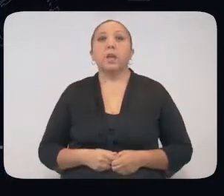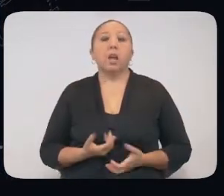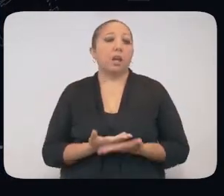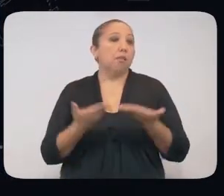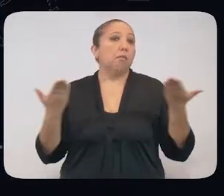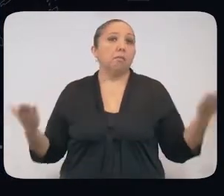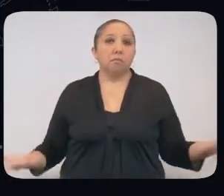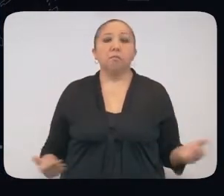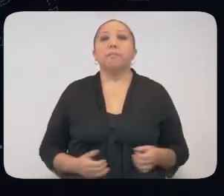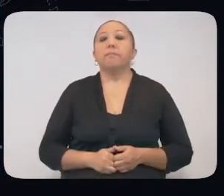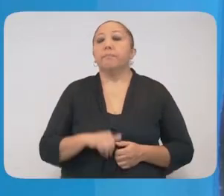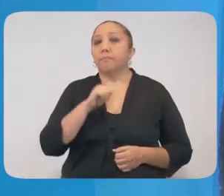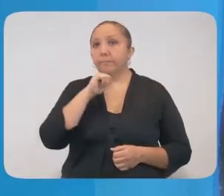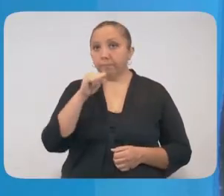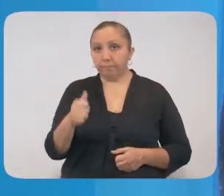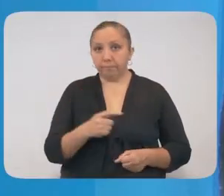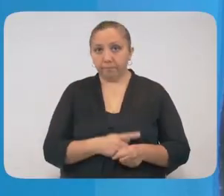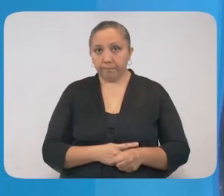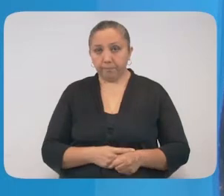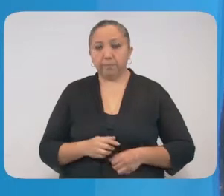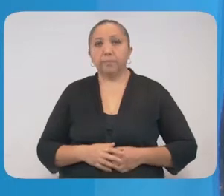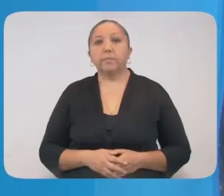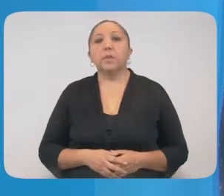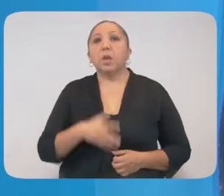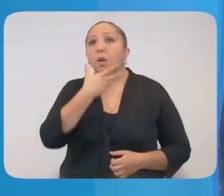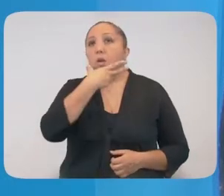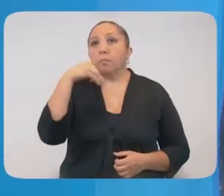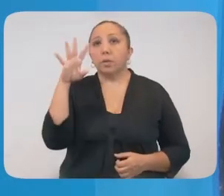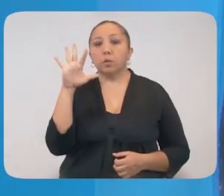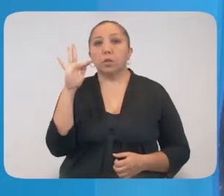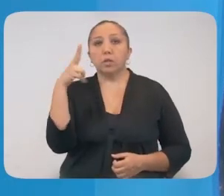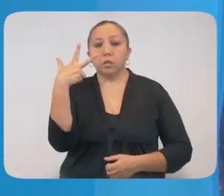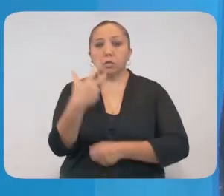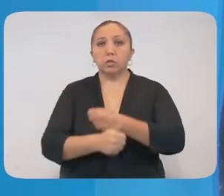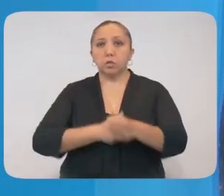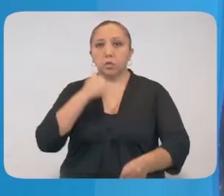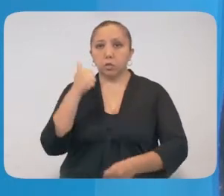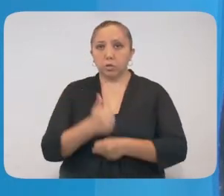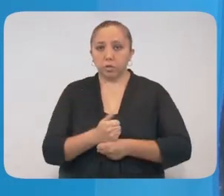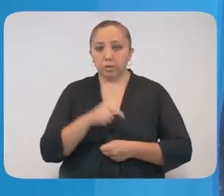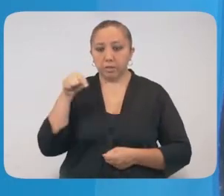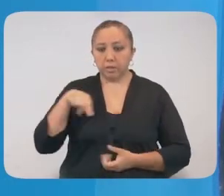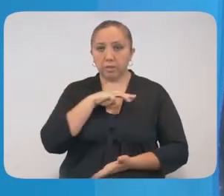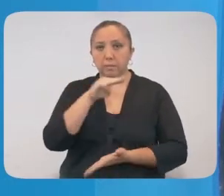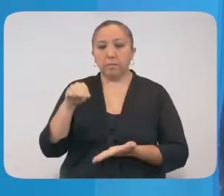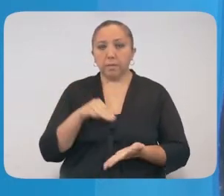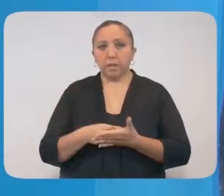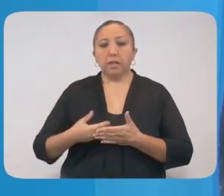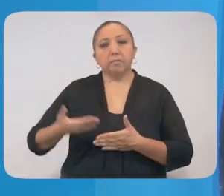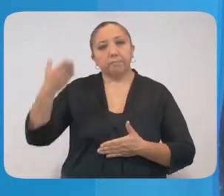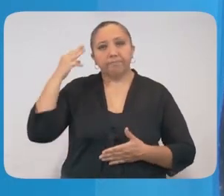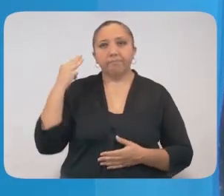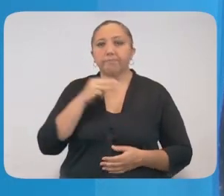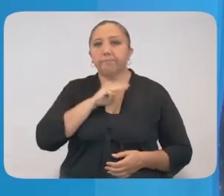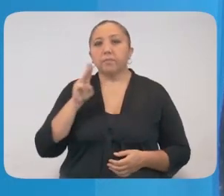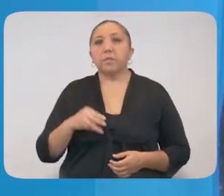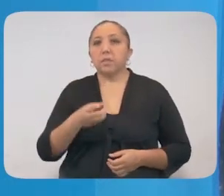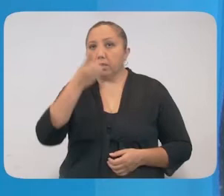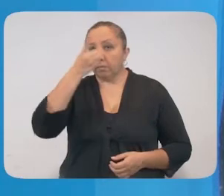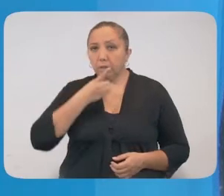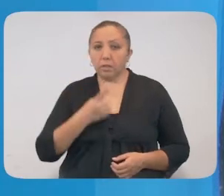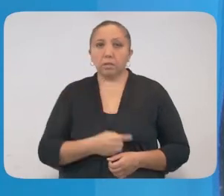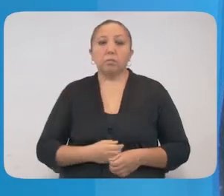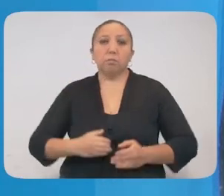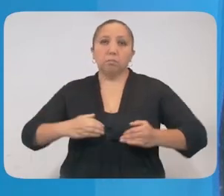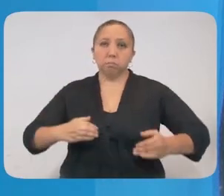ho ukahal. Anchahandi talamil tu presión y etel diabetes. Kahak balkachete katul mak takualkila mishba chik pahaktio. Untul ship 72